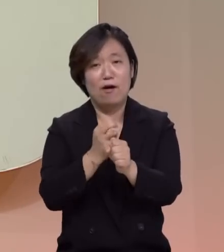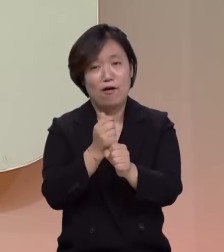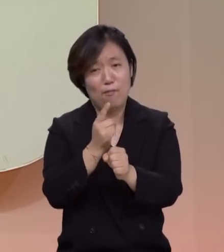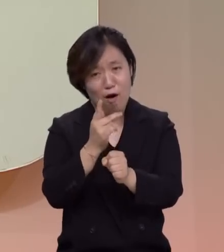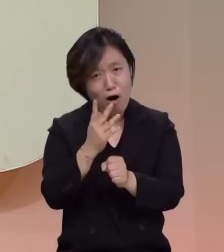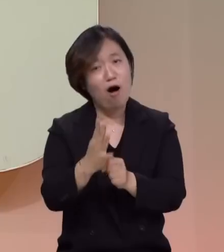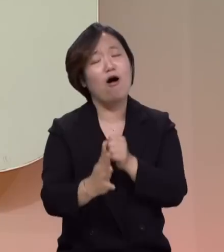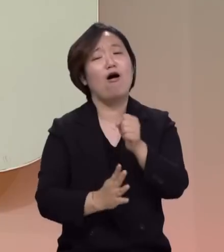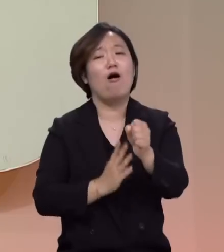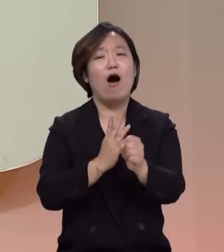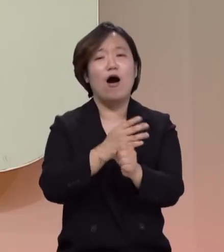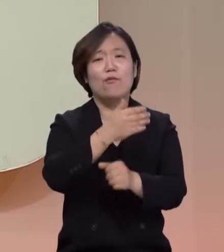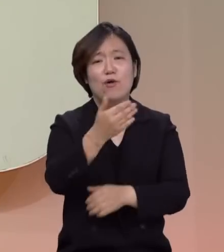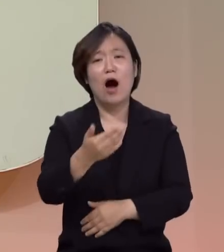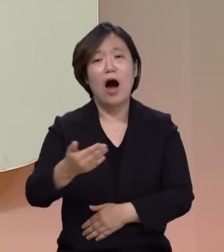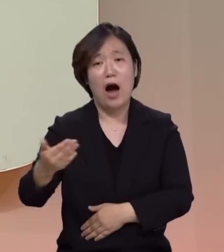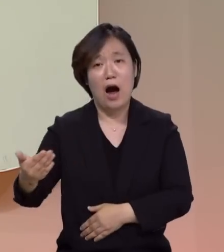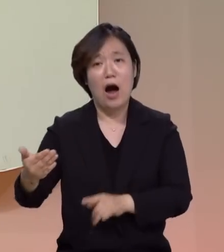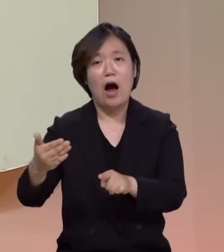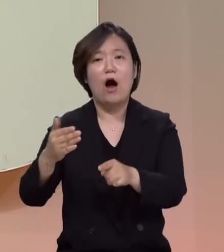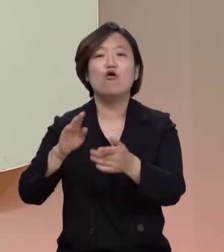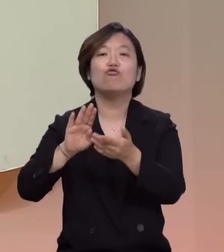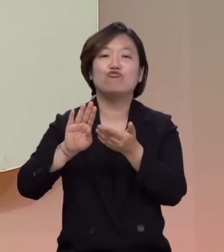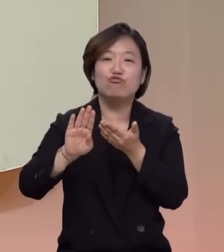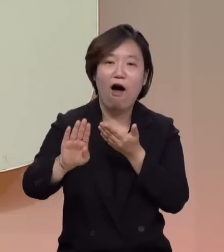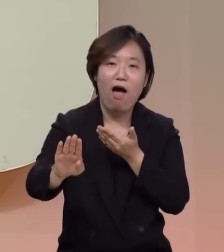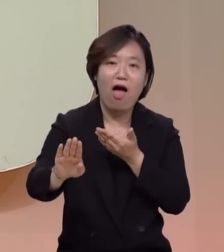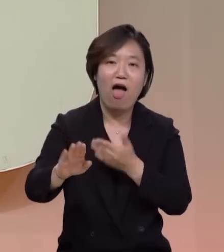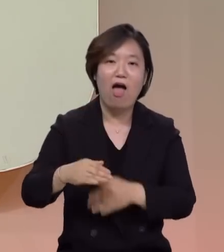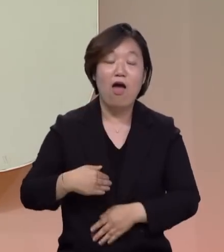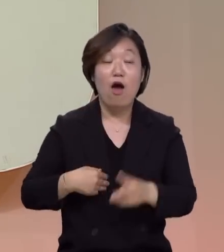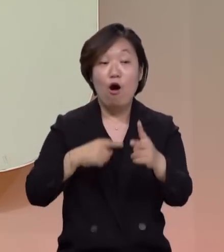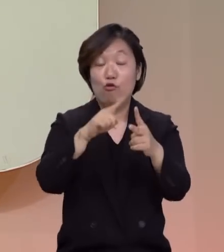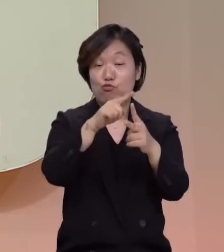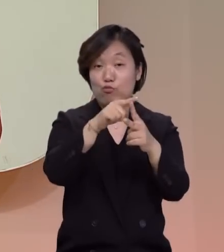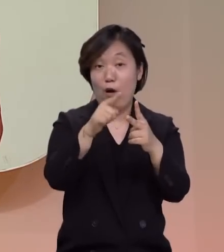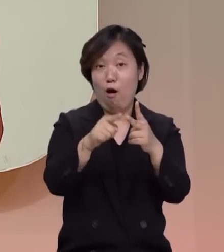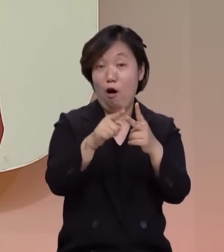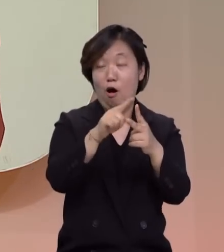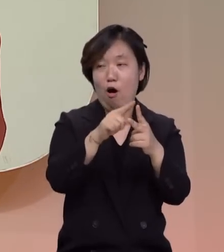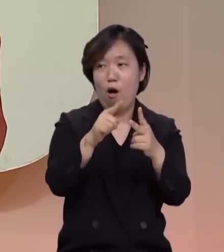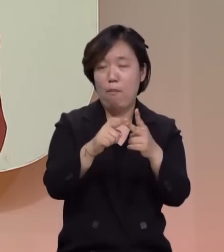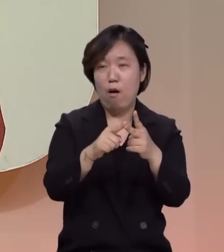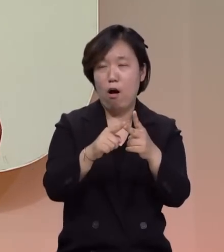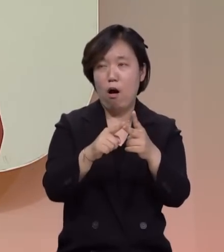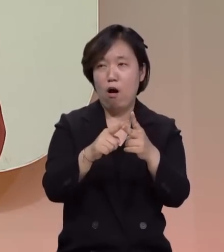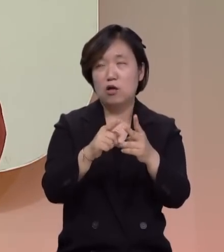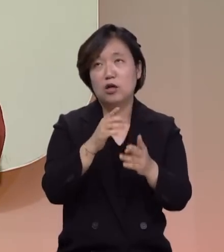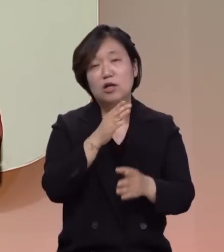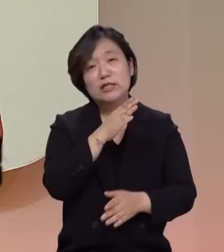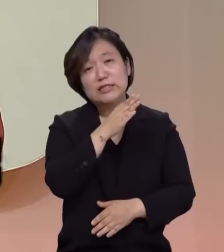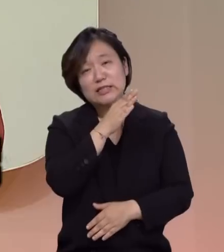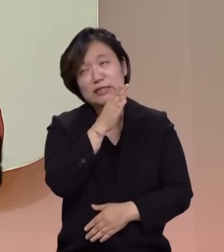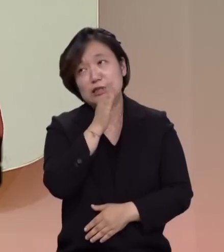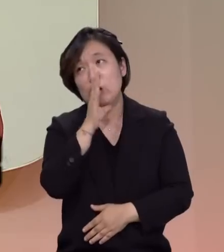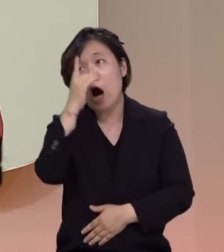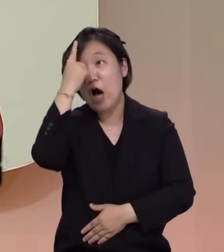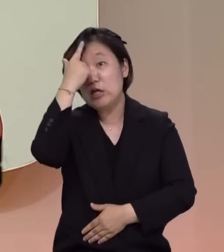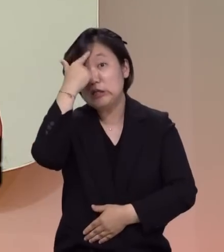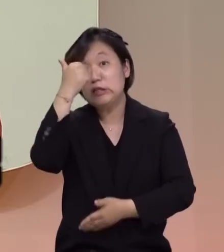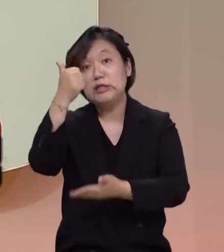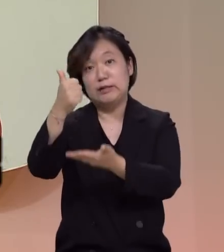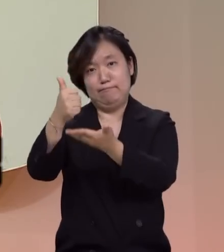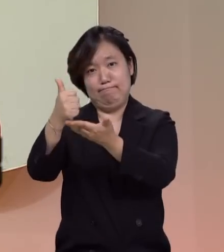세월이 지난 뒤에이 두 명의 나무꾼 앞에 어느 나이가 지긋하신 노스님이